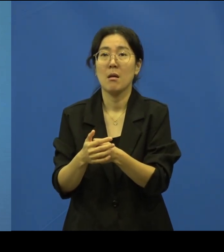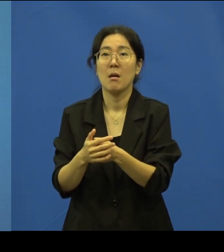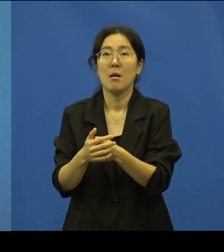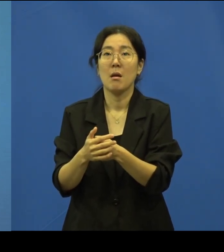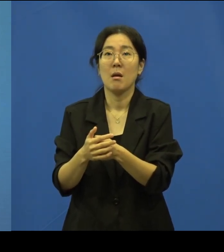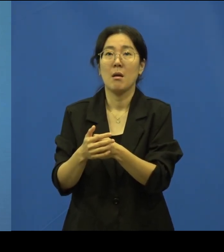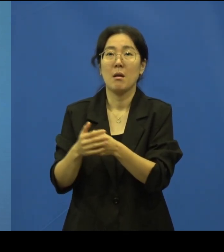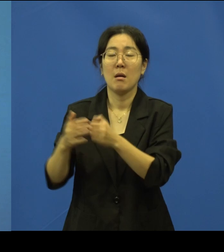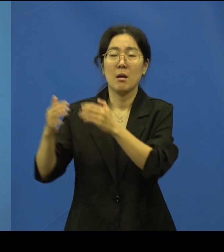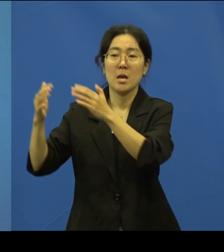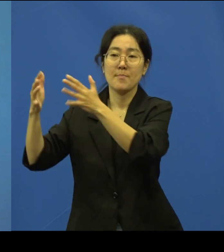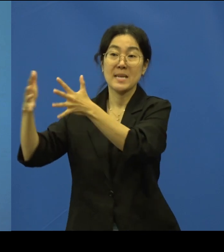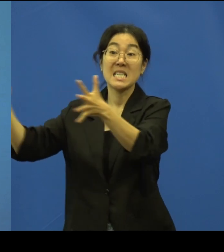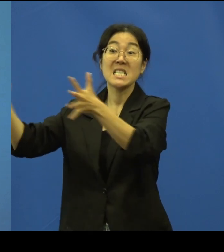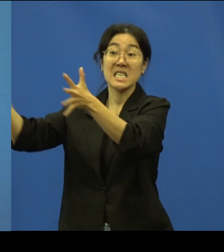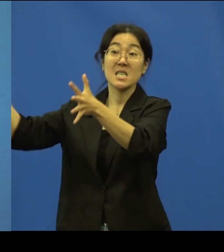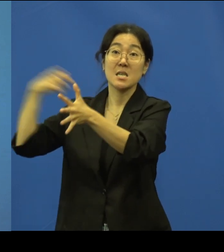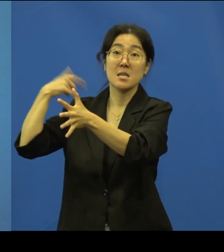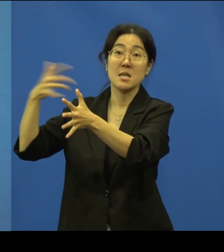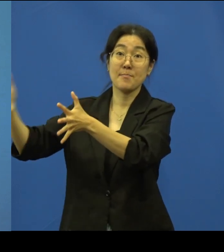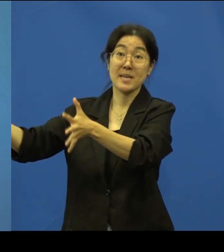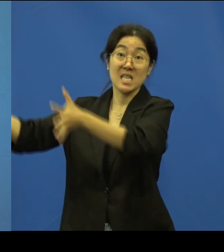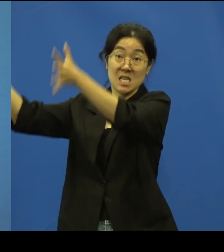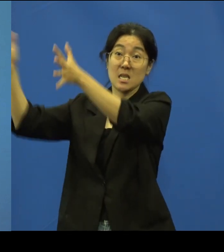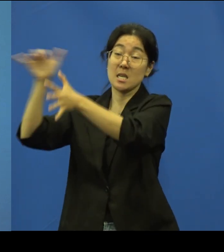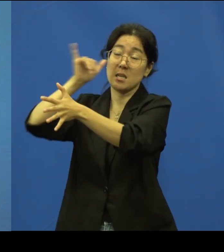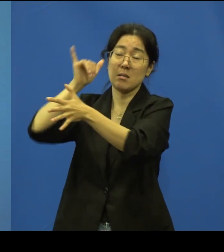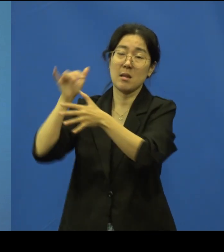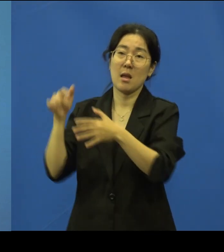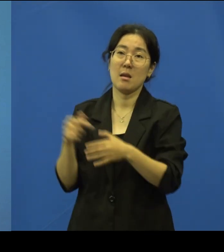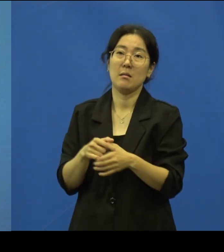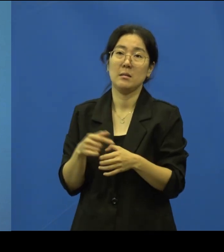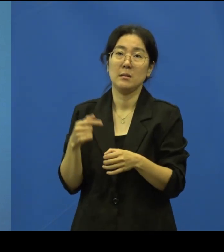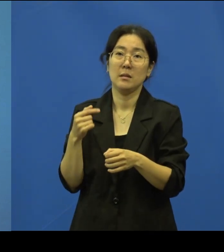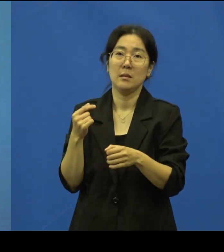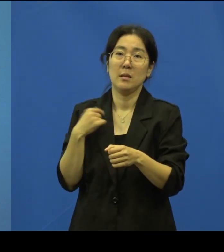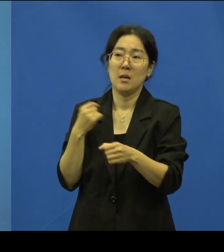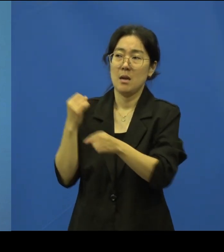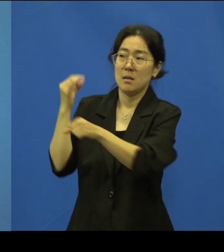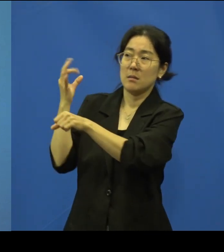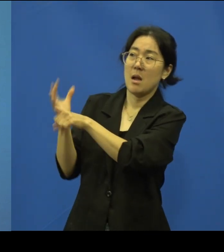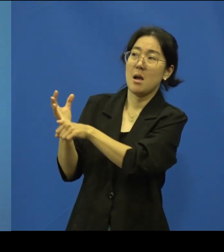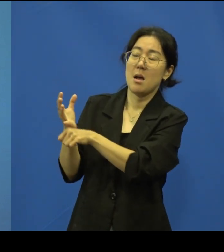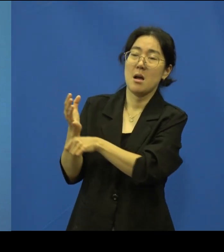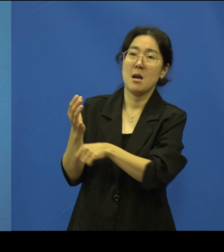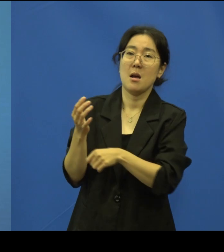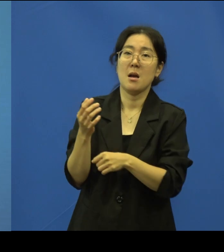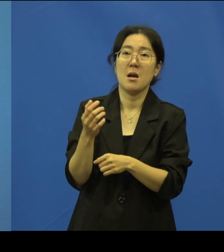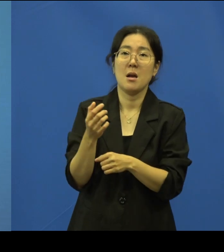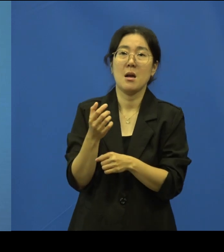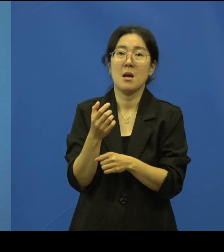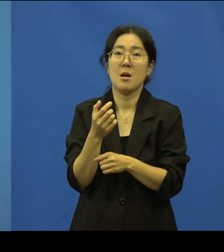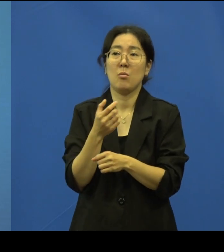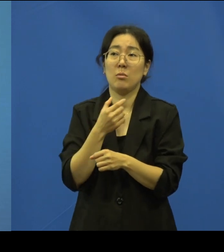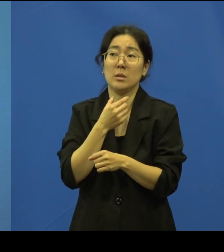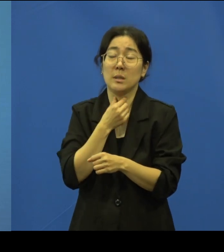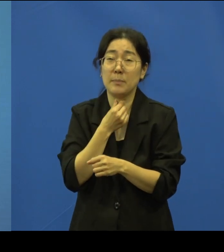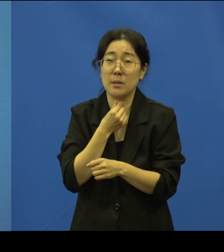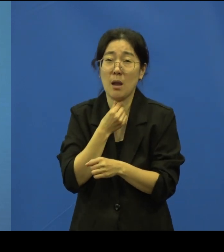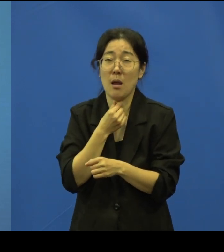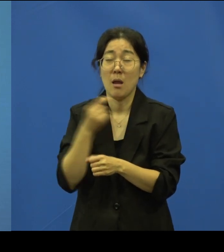조금 싼 가격에 나왔어요. 우리 교회가 그걸 사기에는 부담스럽고 안 사자니 또 이런 기회는